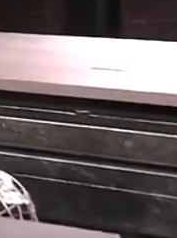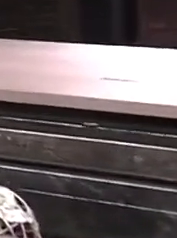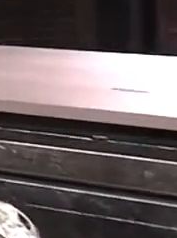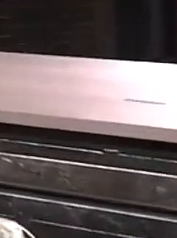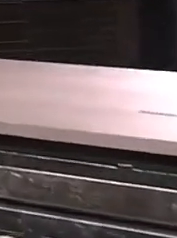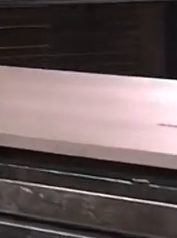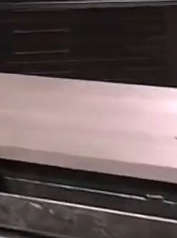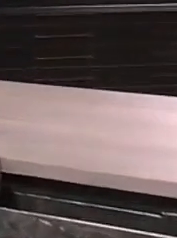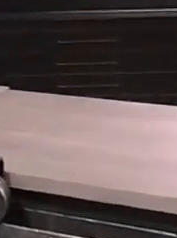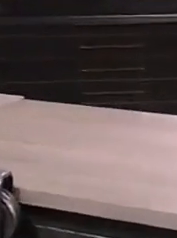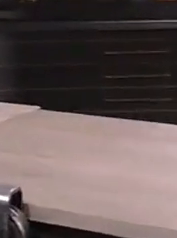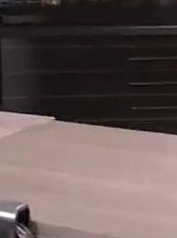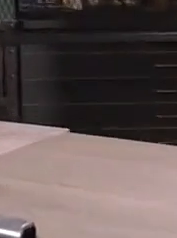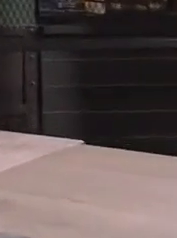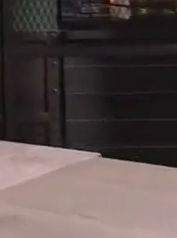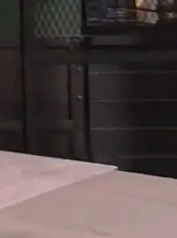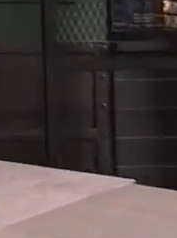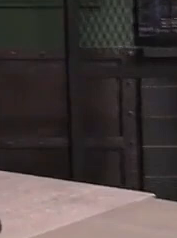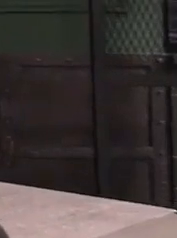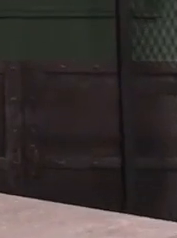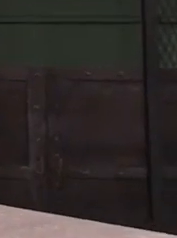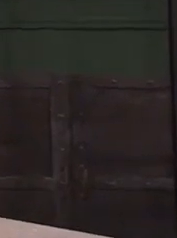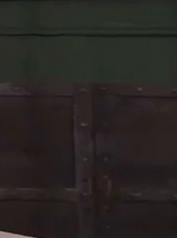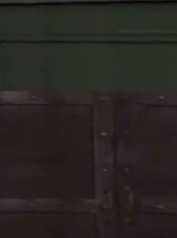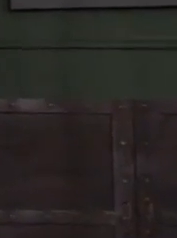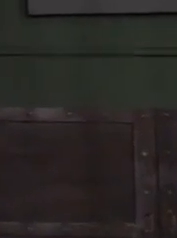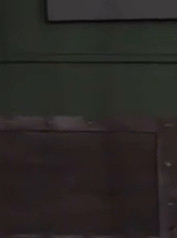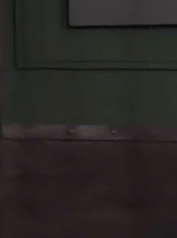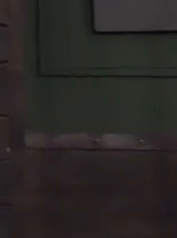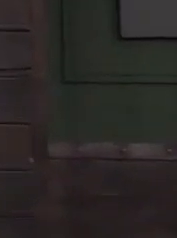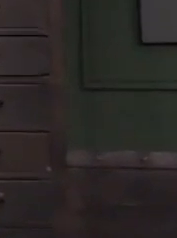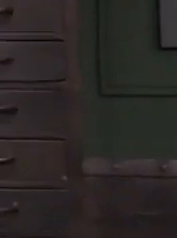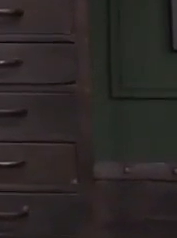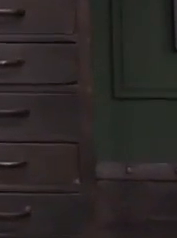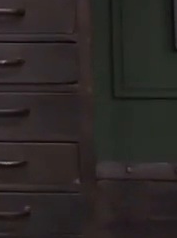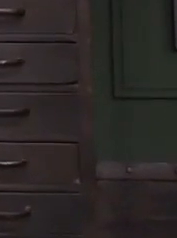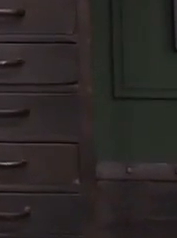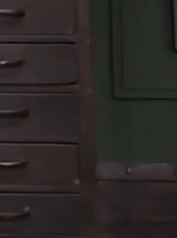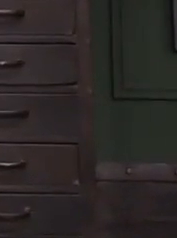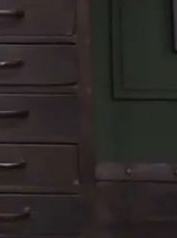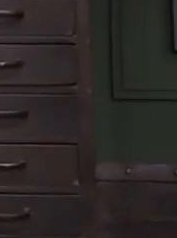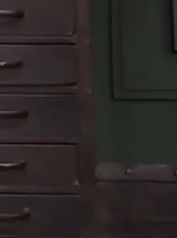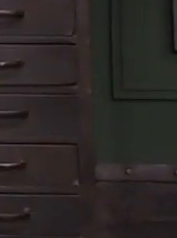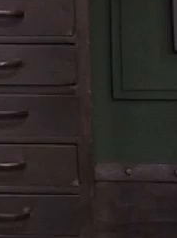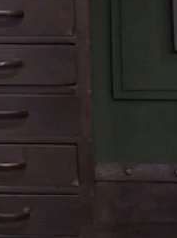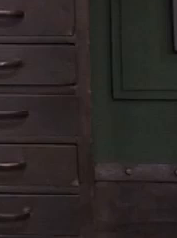싶으십니까? 그렇다면 사반 채널을 구독해주세요. 지금까지 이자연 기자였습니다.